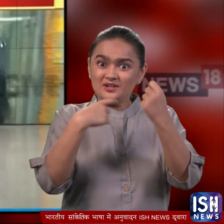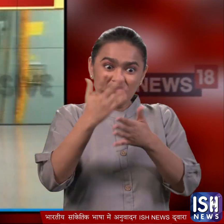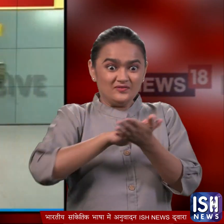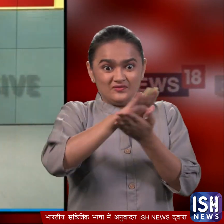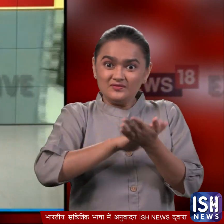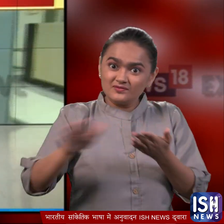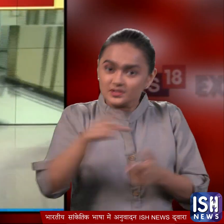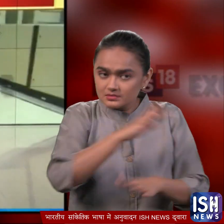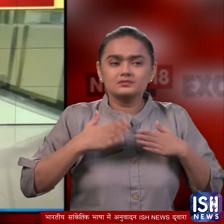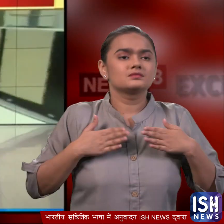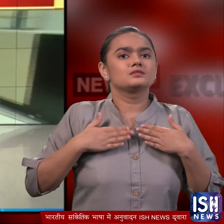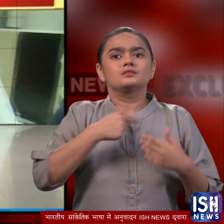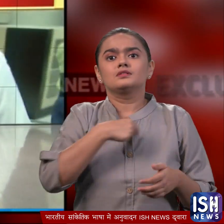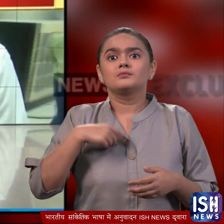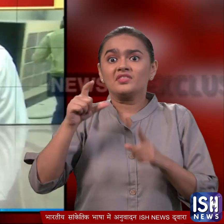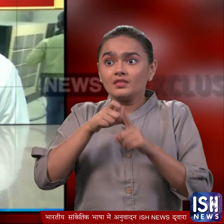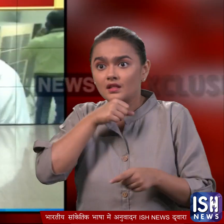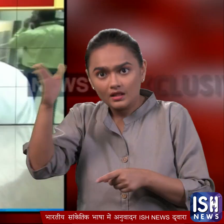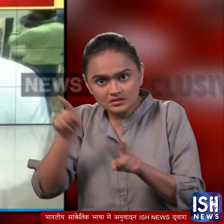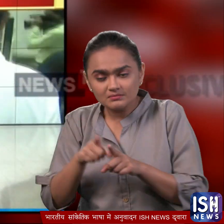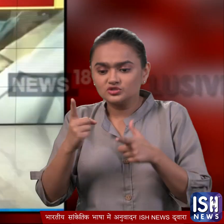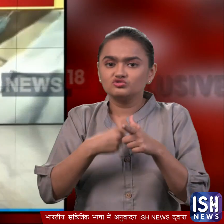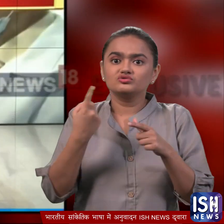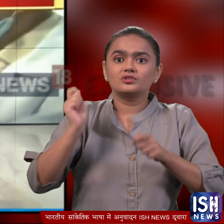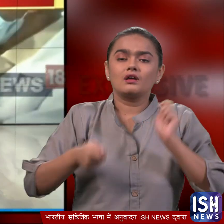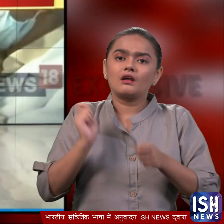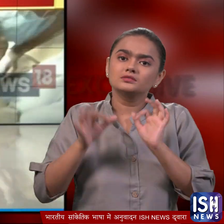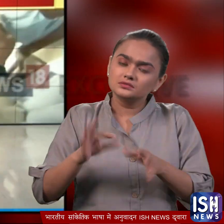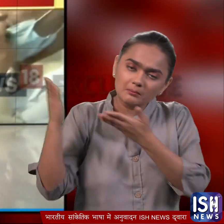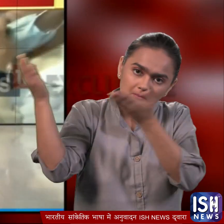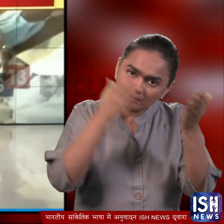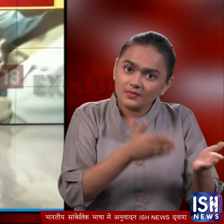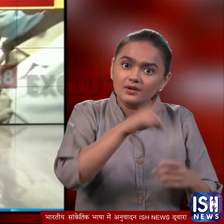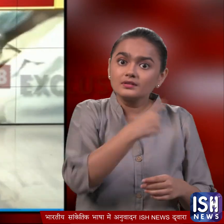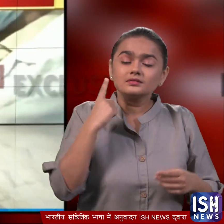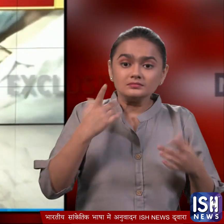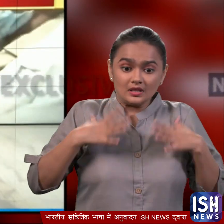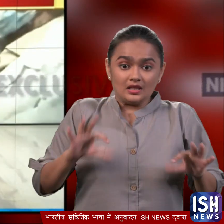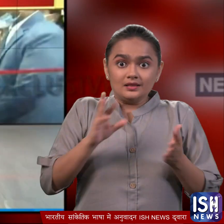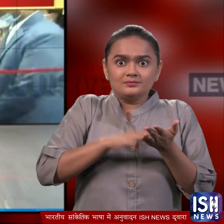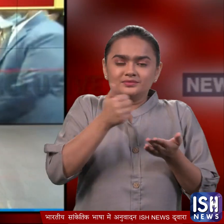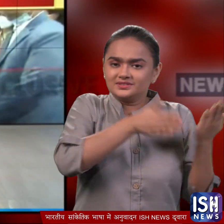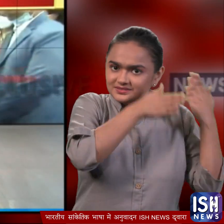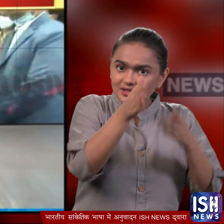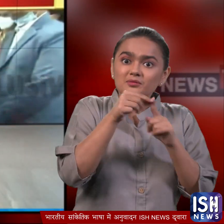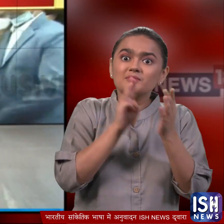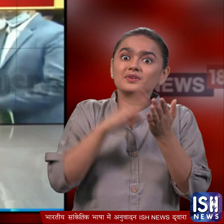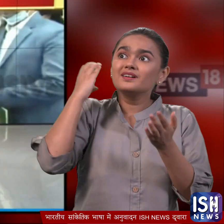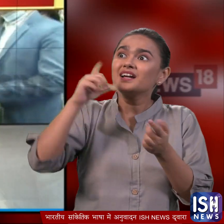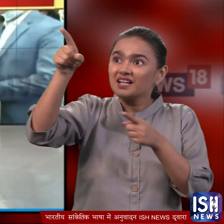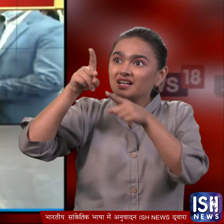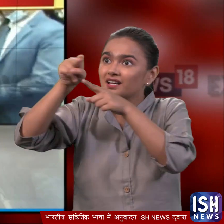हुए तो नाम लूटने की आपाधापी मच गई। इनमें एक दिल्ली, दूसरा झारखंड है। दिल्ली में एलएनजेपी अस्पताल में पहुंचकर स्वास्थ्य मंत्री सत्येंद्र जैन